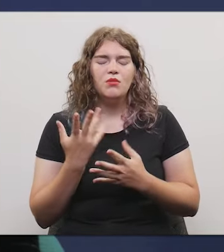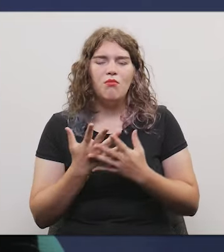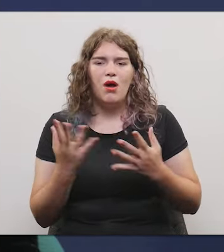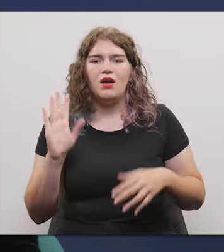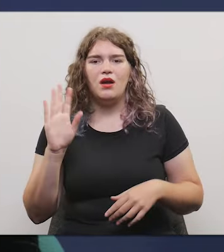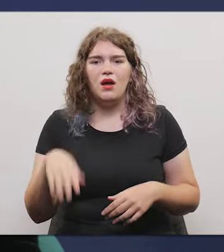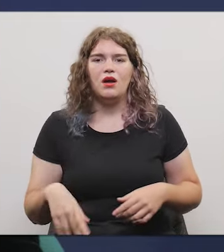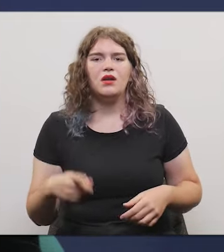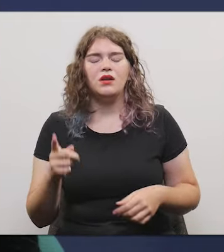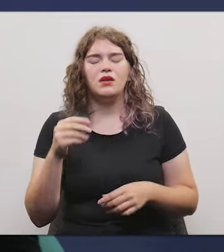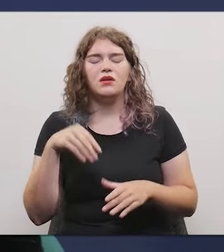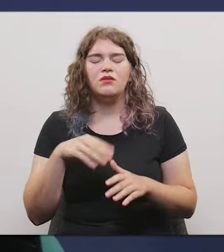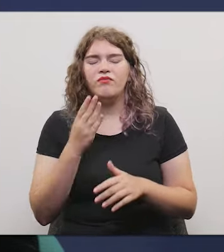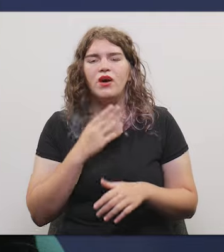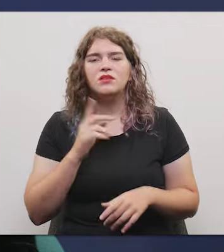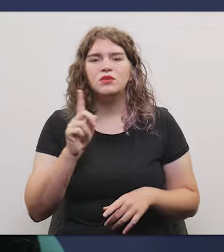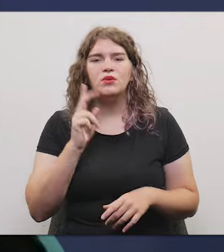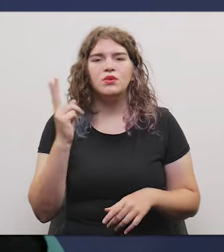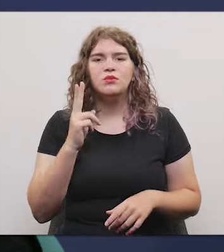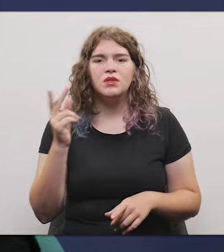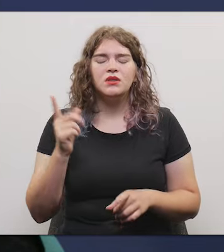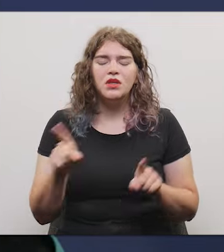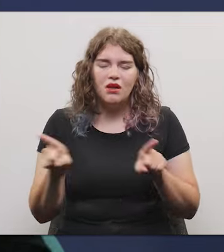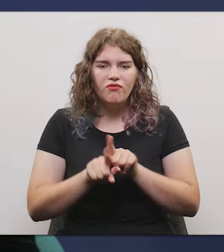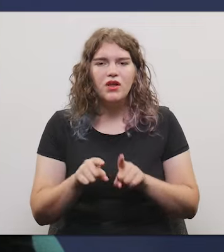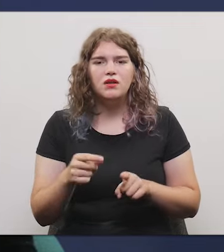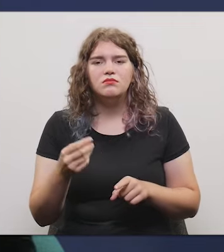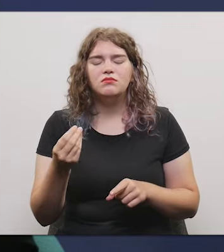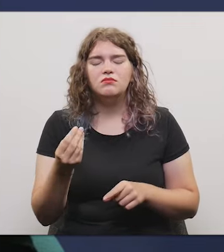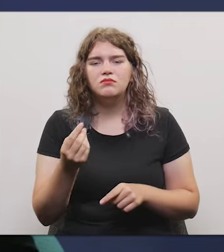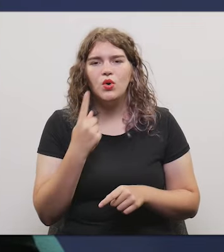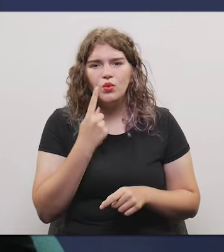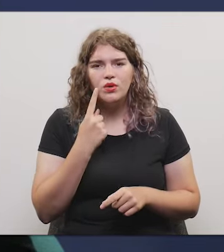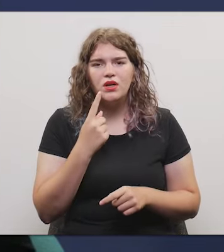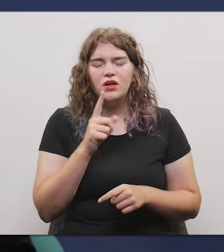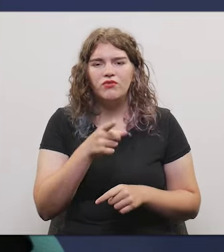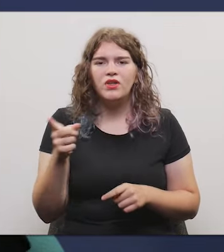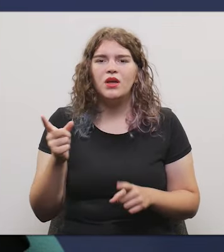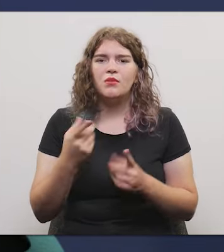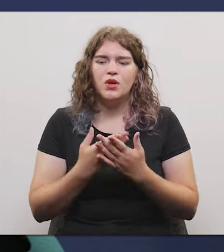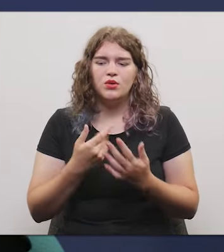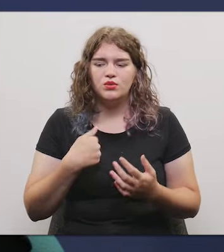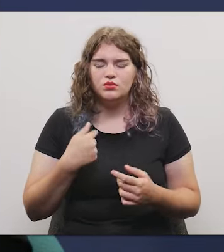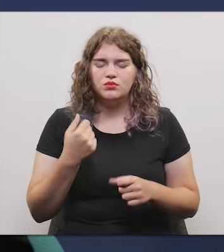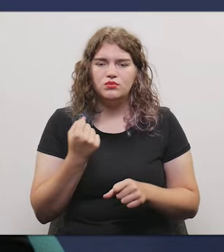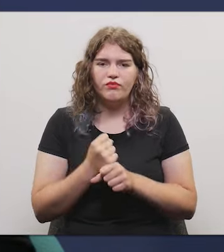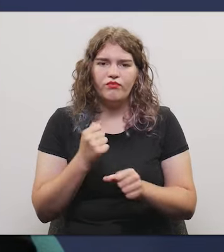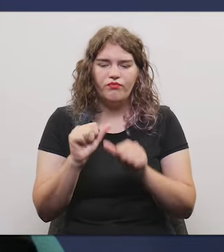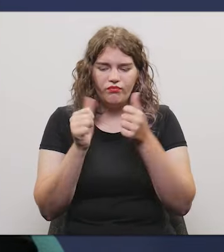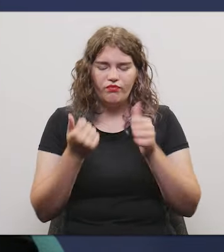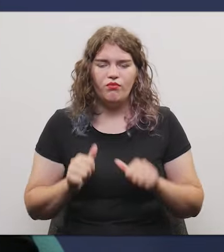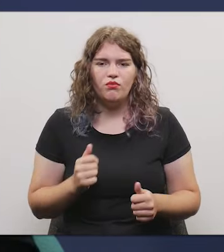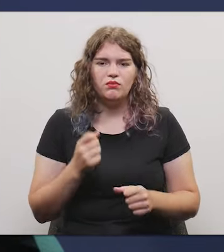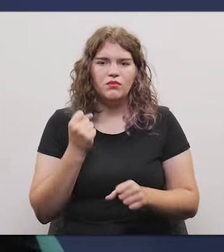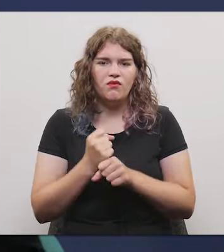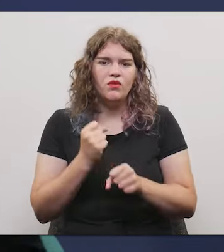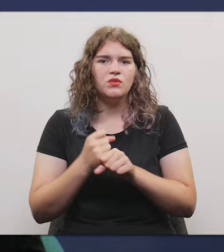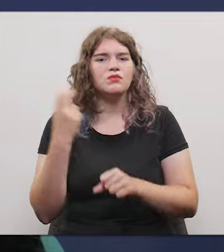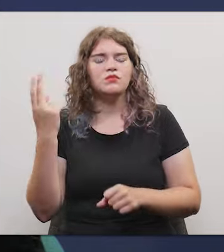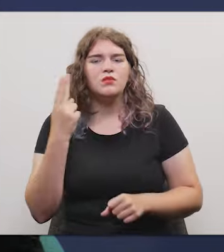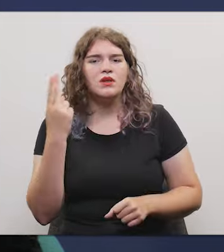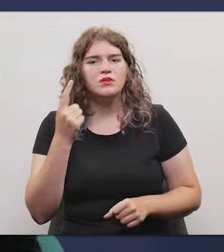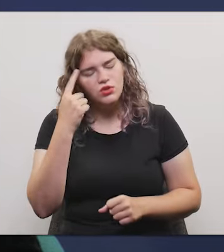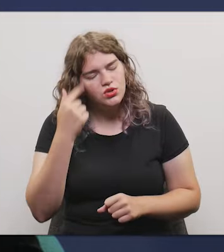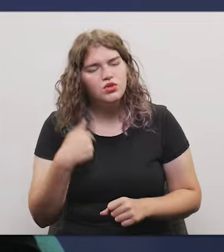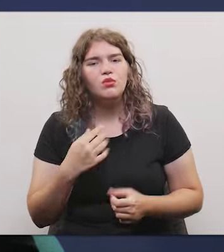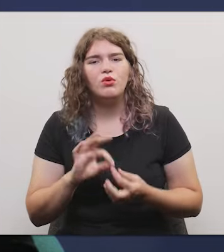are cuvântul înaintea lui Dumnezeu, dar și în gurile noastre. De ce? Pentru că și noi suntem creațiile lui Dumnezeu. Și